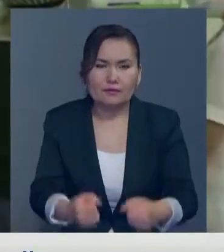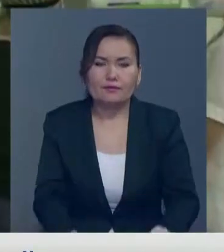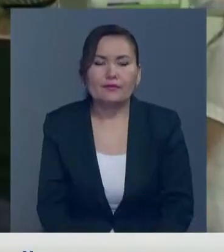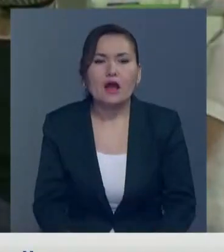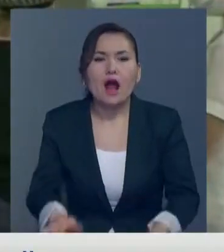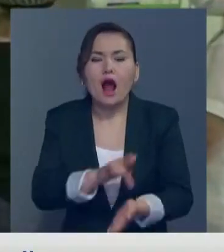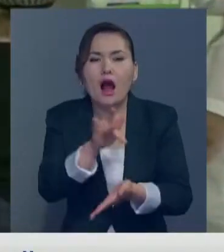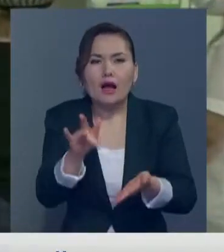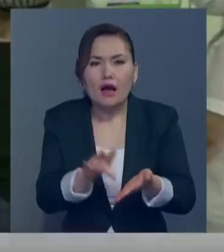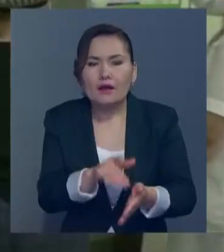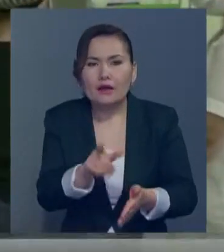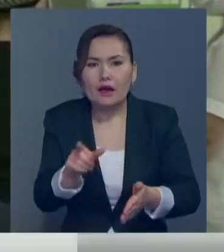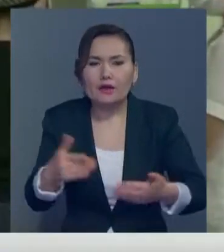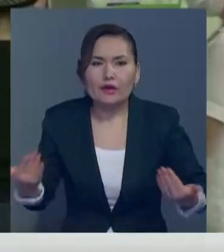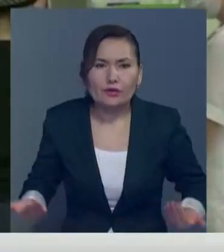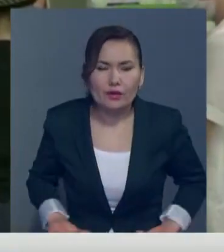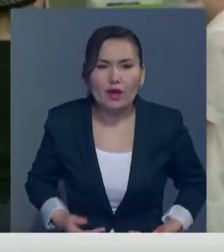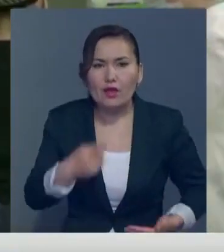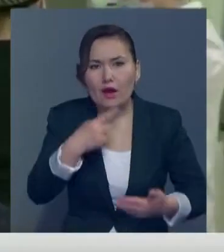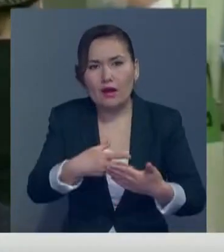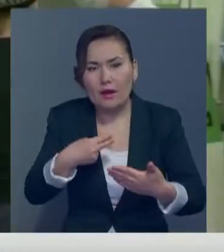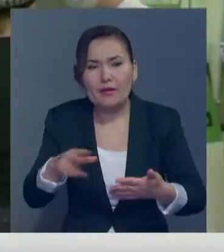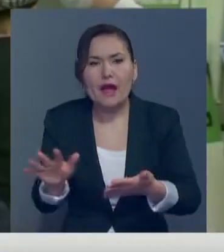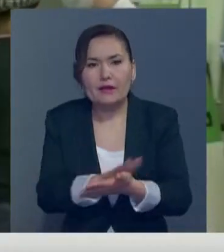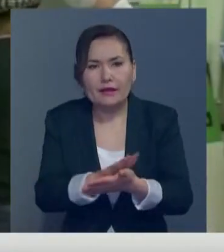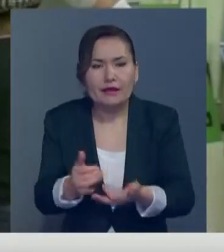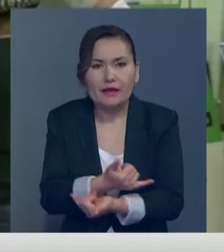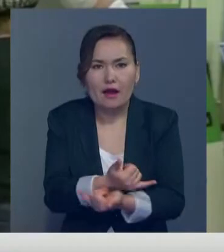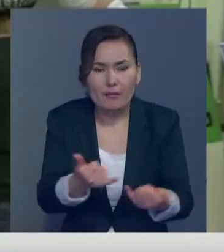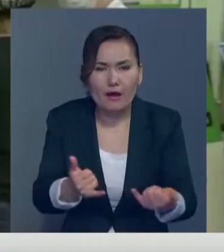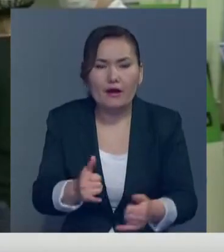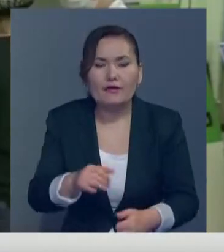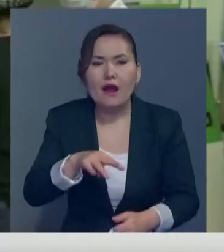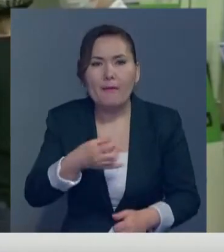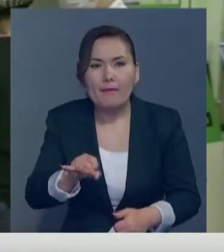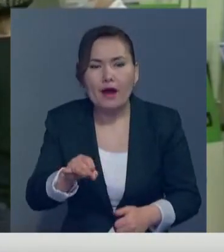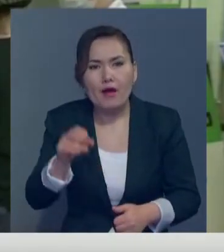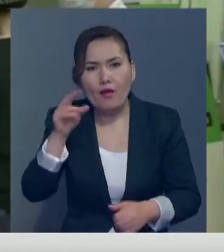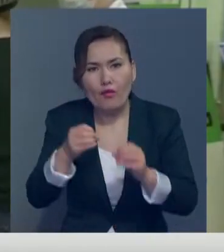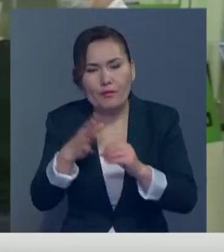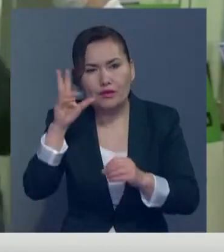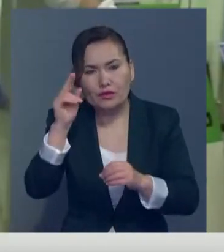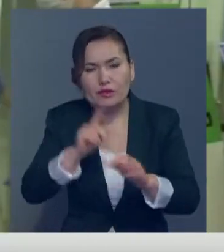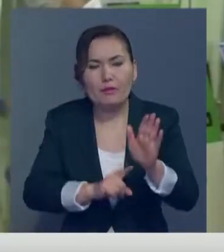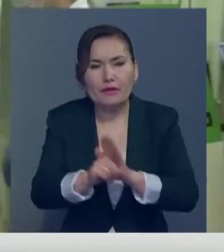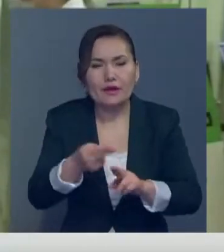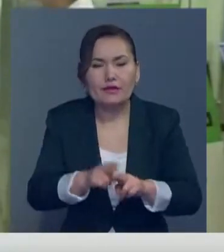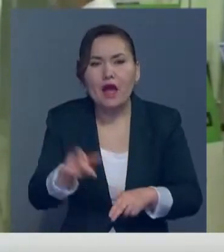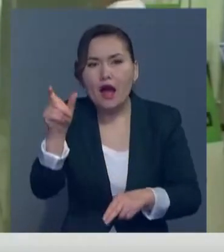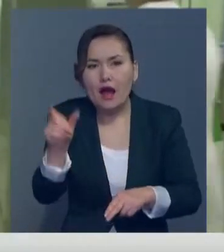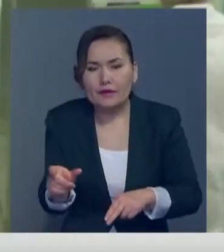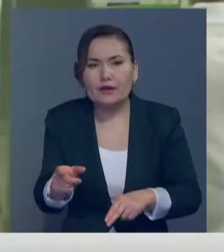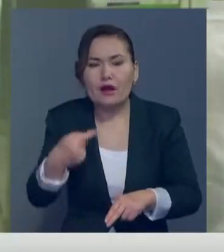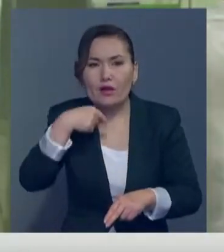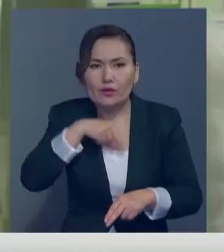Қала тұрғындары арасында қанның құрамын жаппай тегін тексеретін бұл шара мамырдың 15-ші күні басталды. Тест адамның ағзасындағы иммуноглобулин